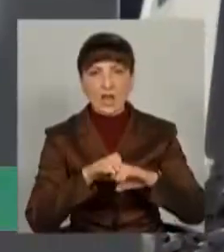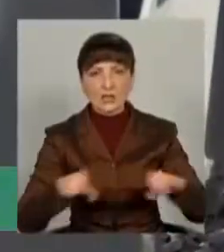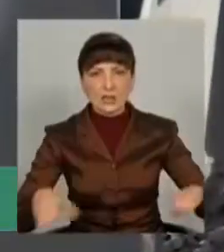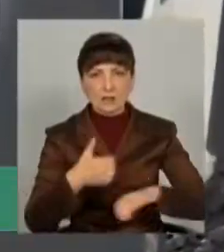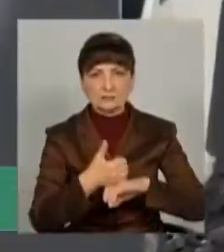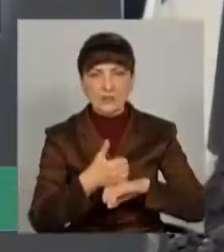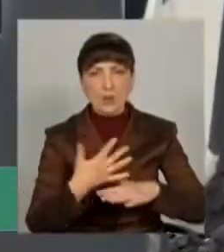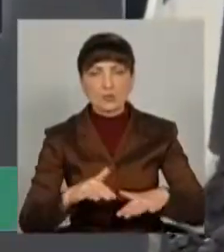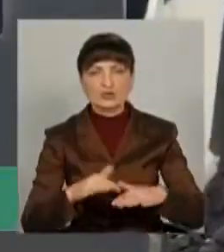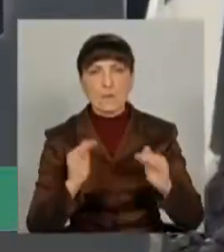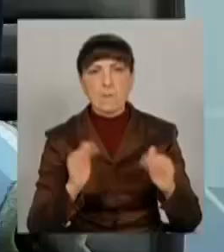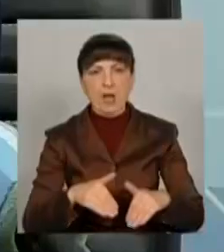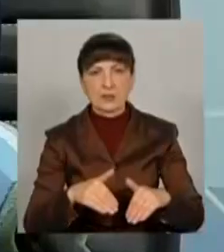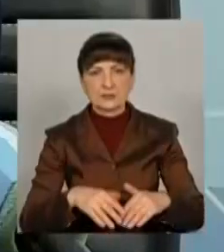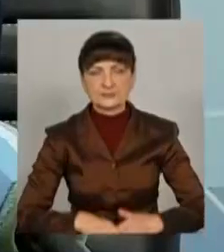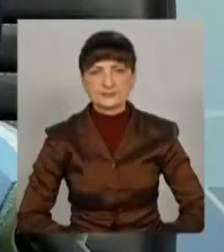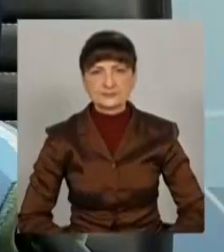трубопроводе стало резко падать.